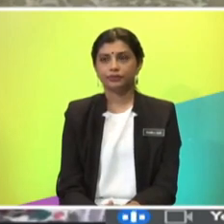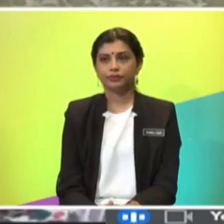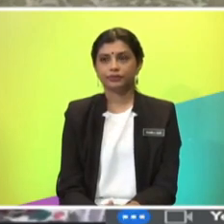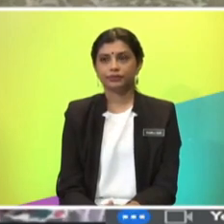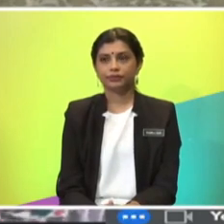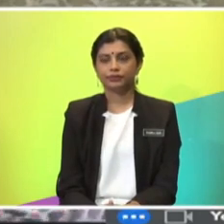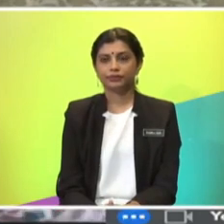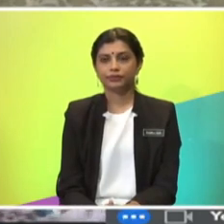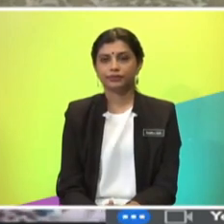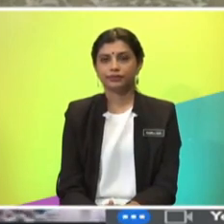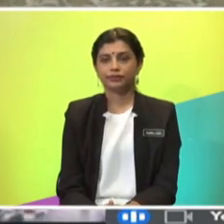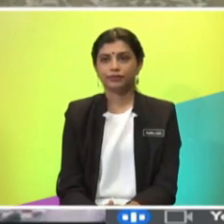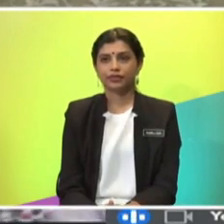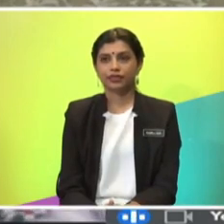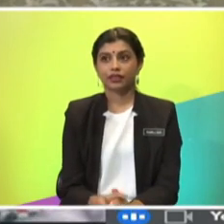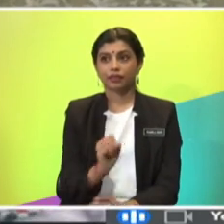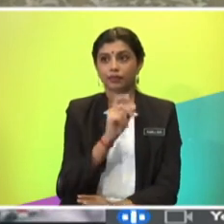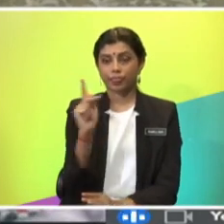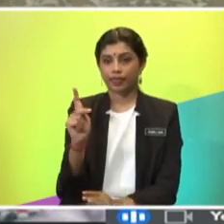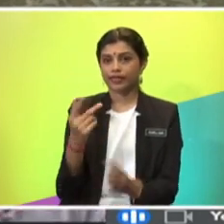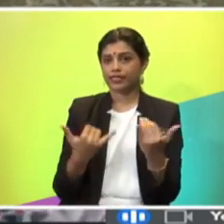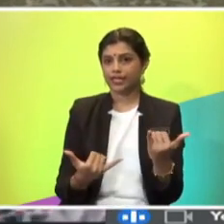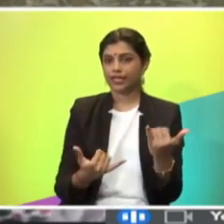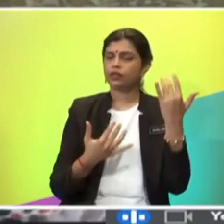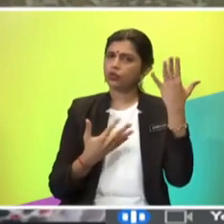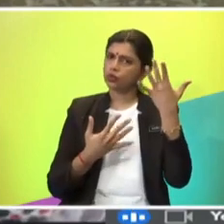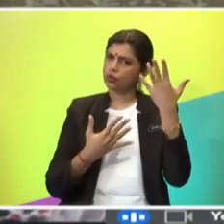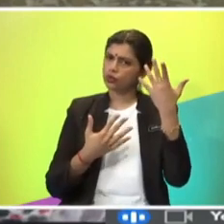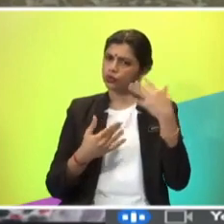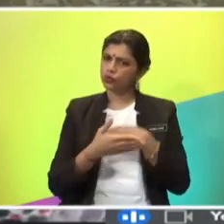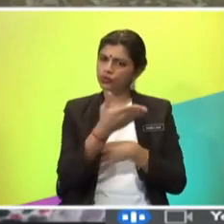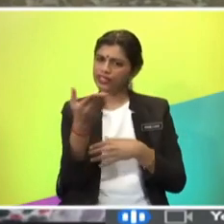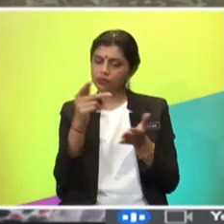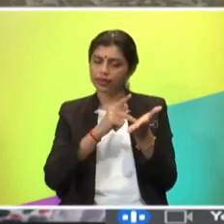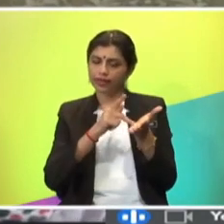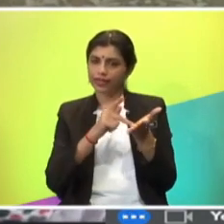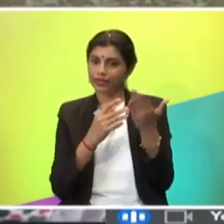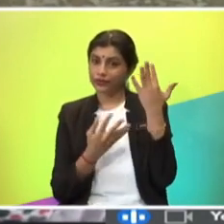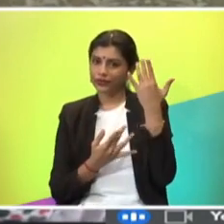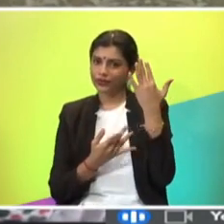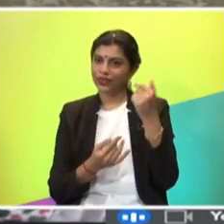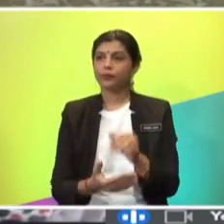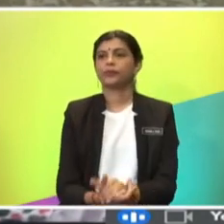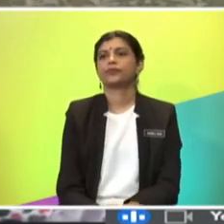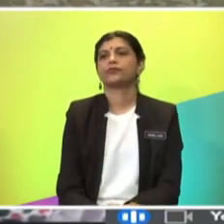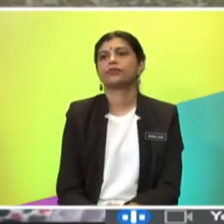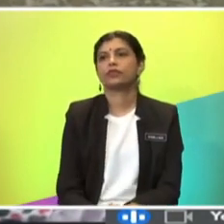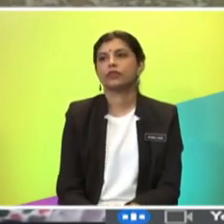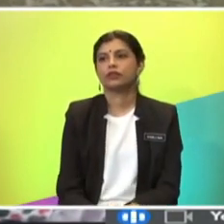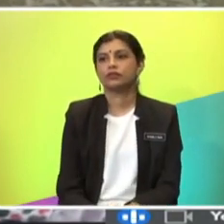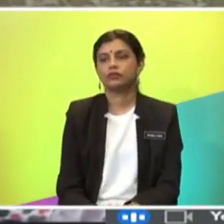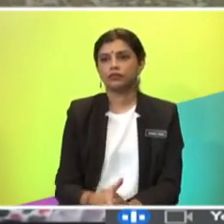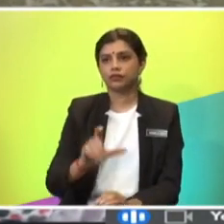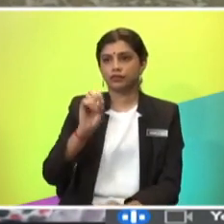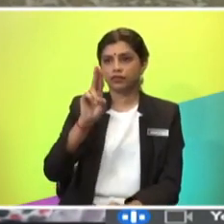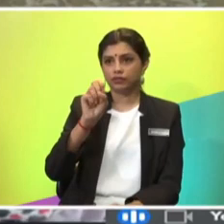Okey. Baik, so kita bagi peluang kepada kedua-dua adik kita untuk mendapatkan jawapan. Nampak Louis tengah